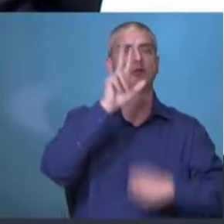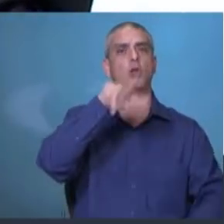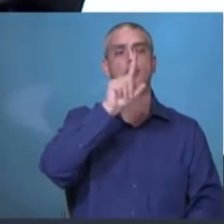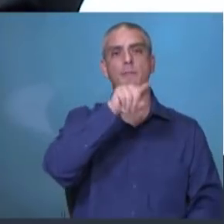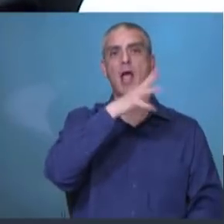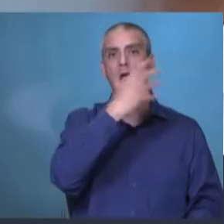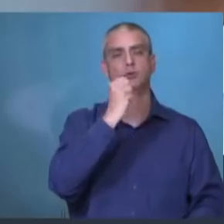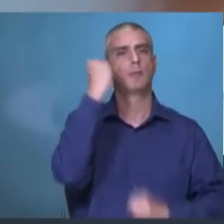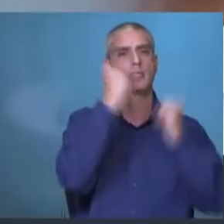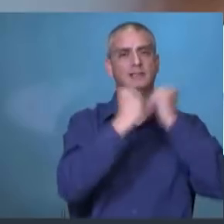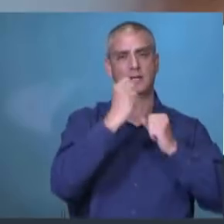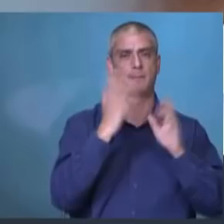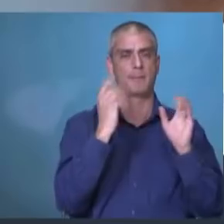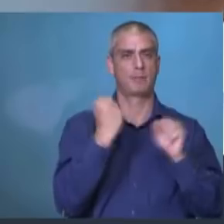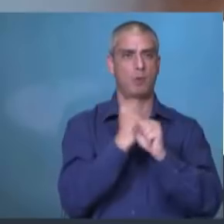ו-3,150 הנרצחים בפעולות האיבה.